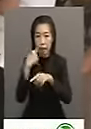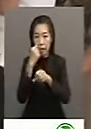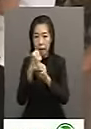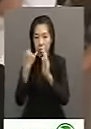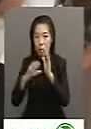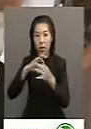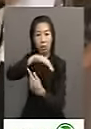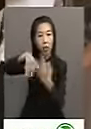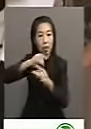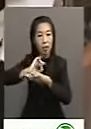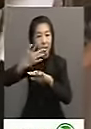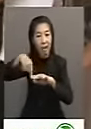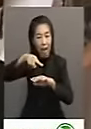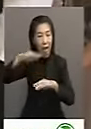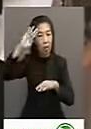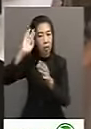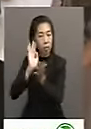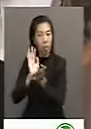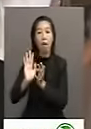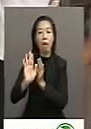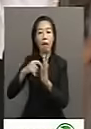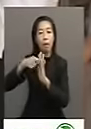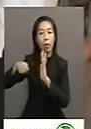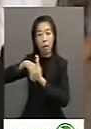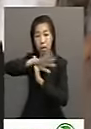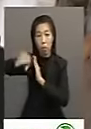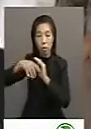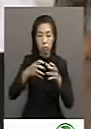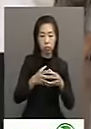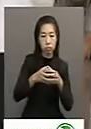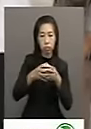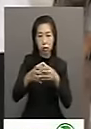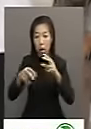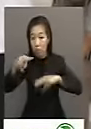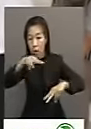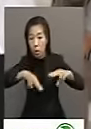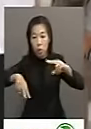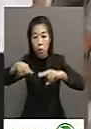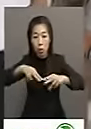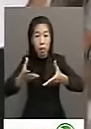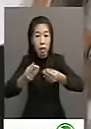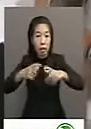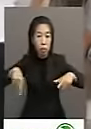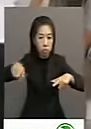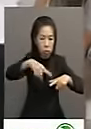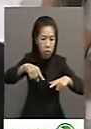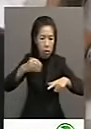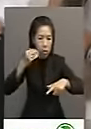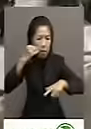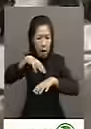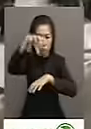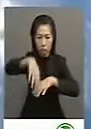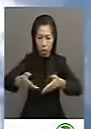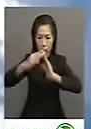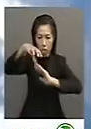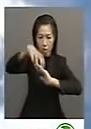าติและสิ่งแวดล้อมรวมถึงตำรวจสภ.วังน้ำเขียวค่ะลงพื้นที่ไปตรวจสอบพื้นที่สร้างเป็นบ้านพักตากอากาศบ